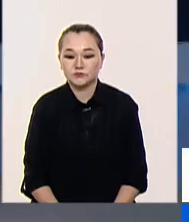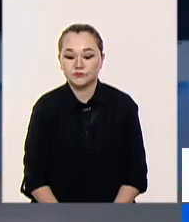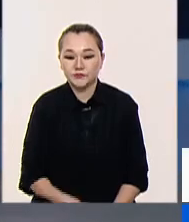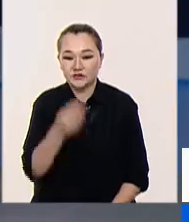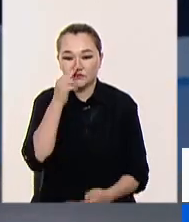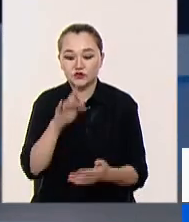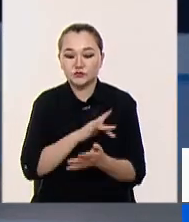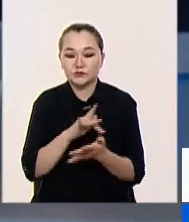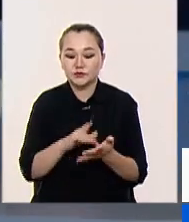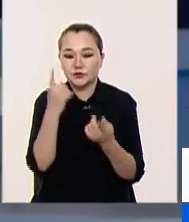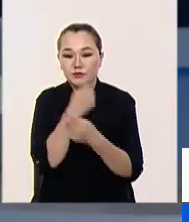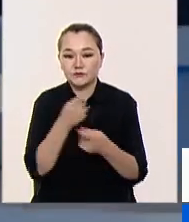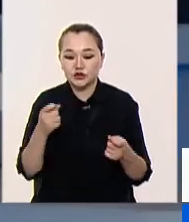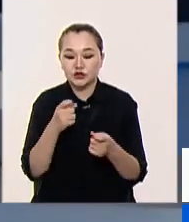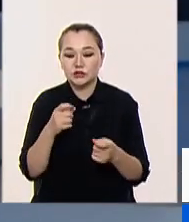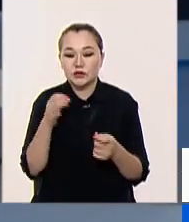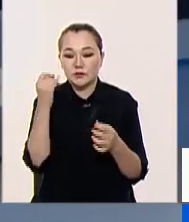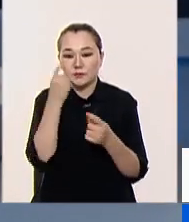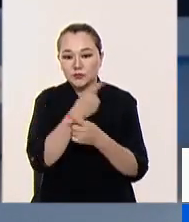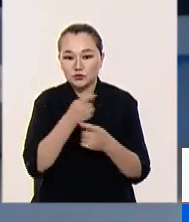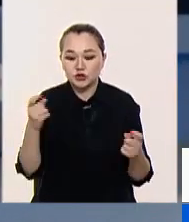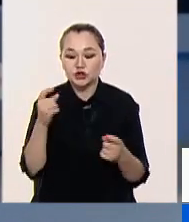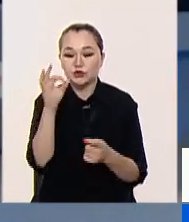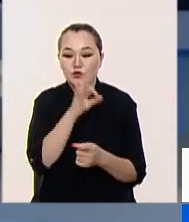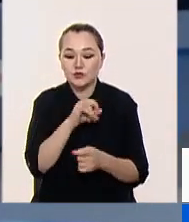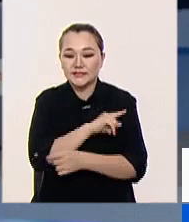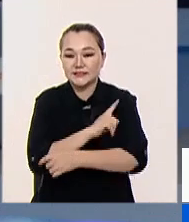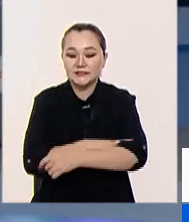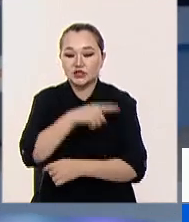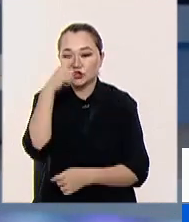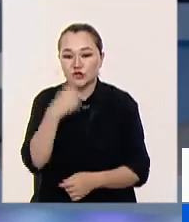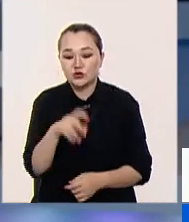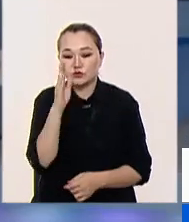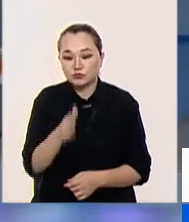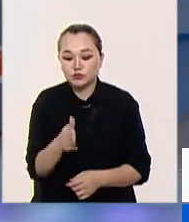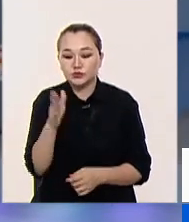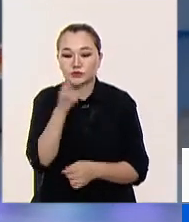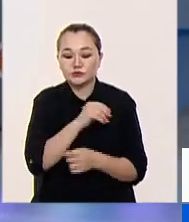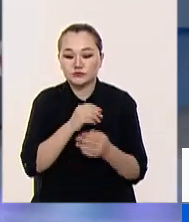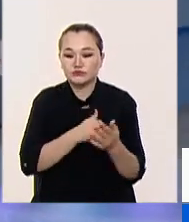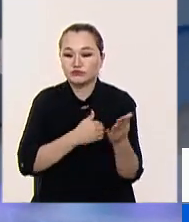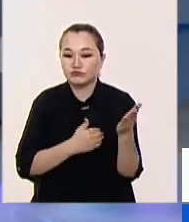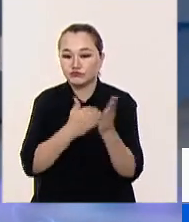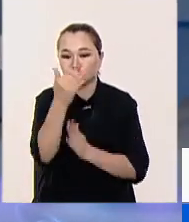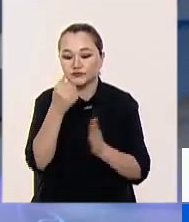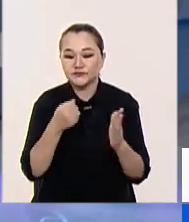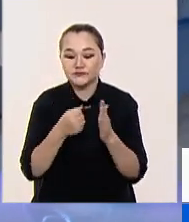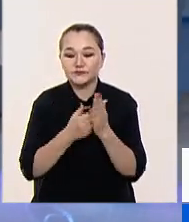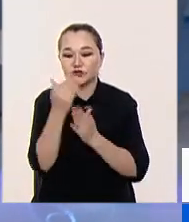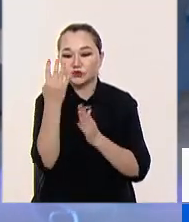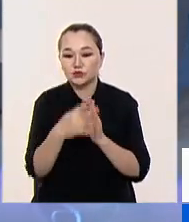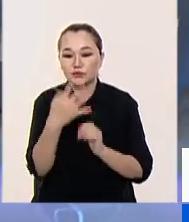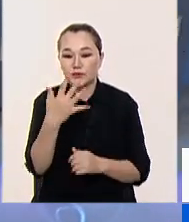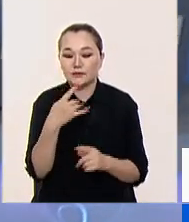В Шымкенте объявили штормовое предупреждение. Сильная жара. Столбики термометра поднимаются выше 45